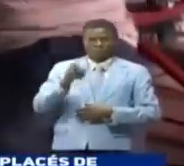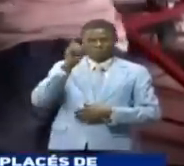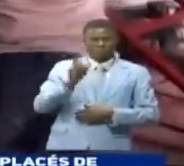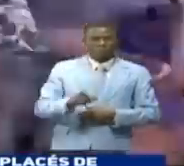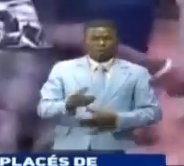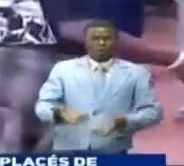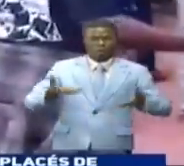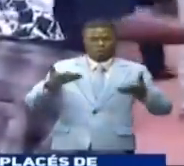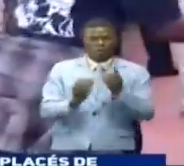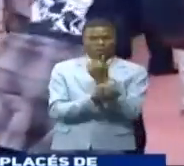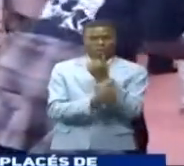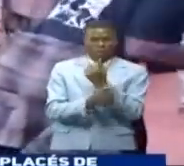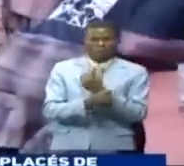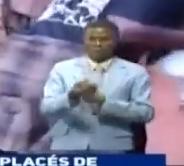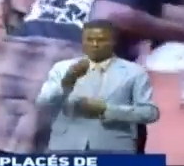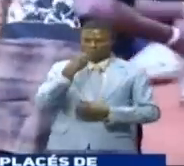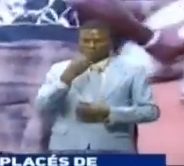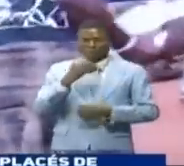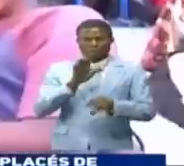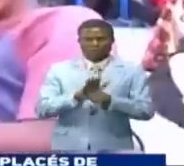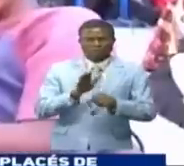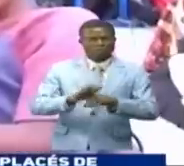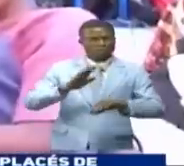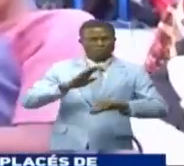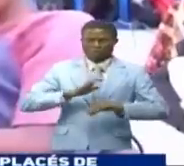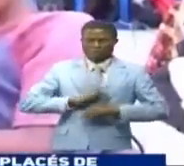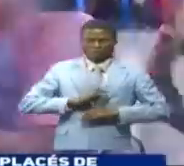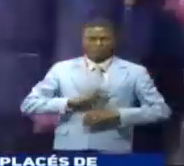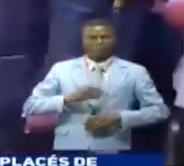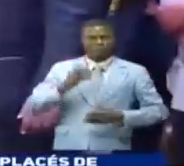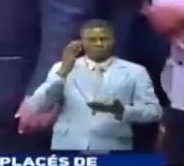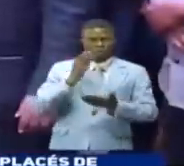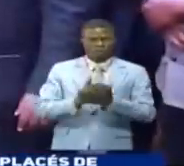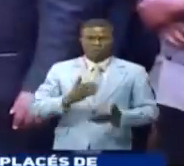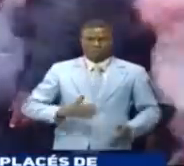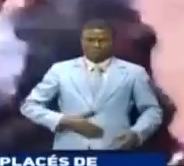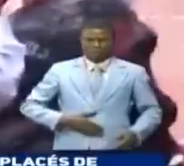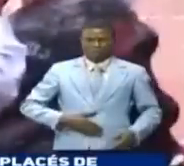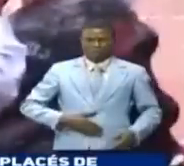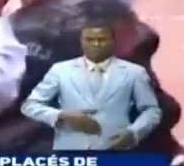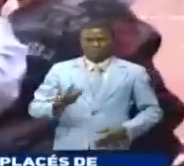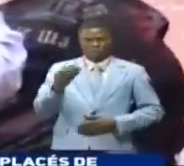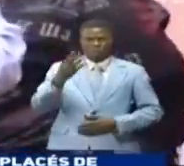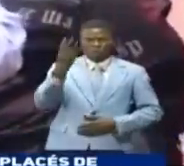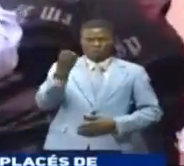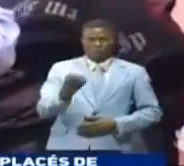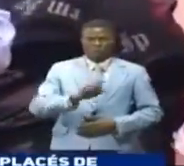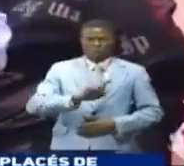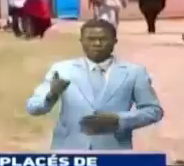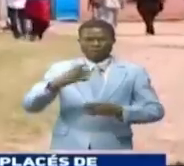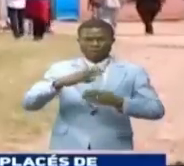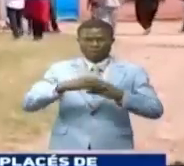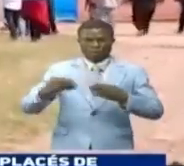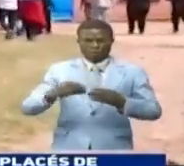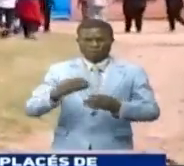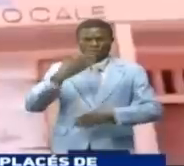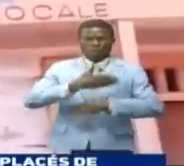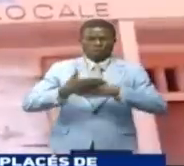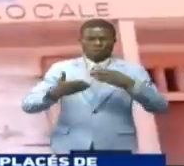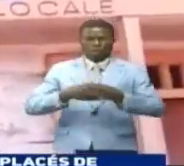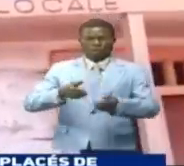vivres et non-vivres, de quoi soulager leur peine, et de l'argent, 40 000 $, pour la construction des additions d'eau